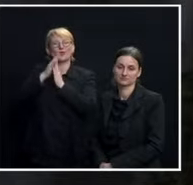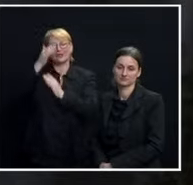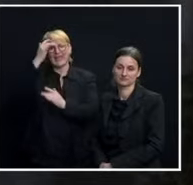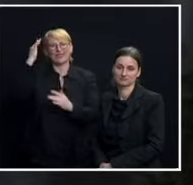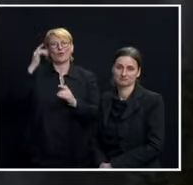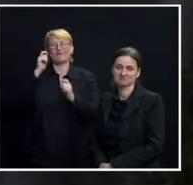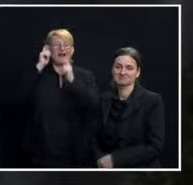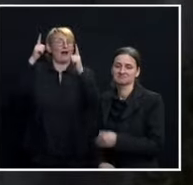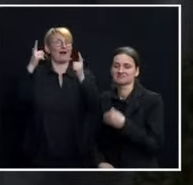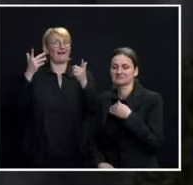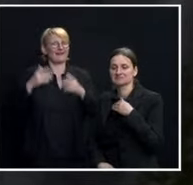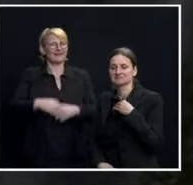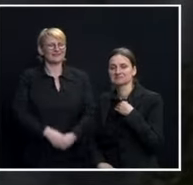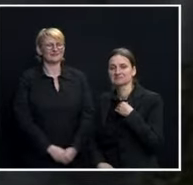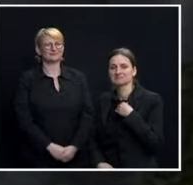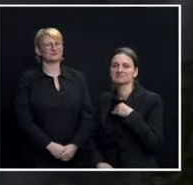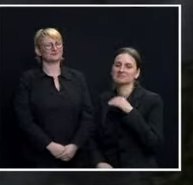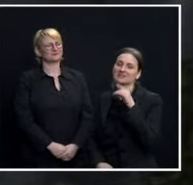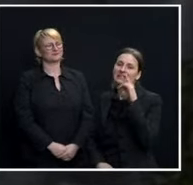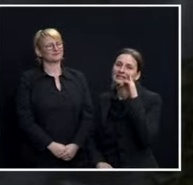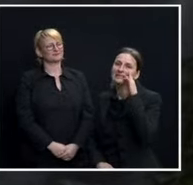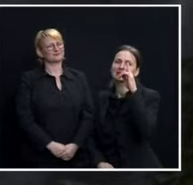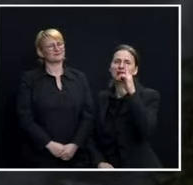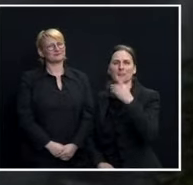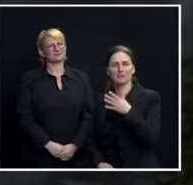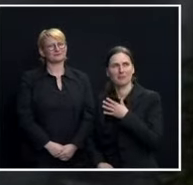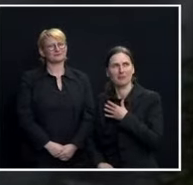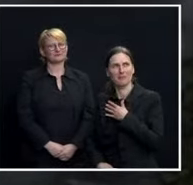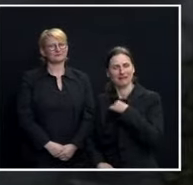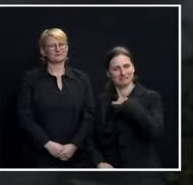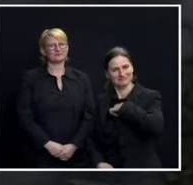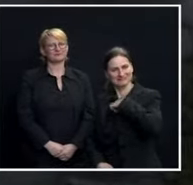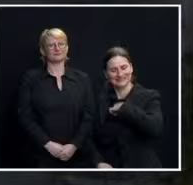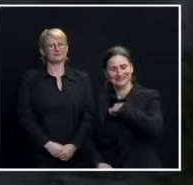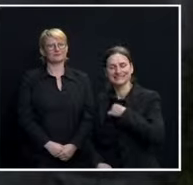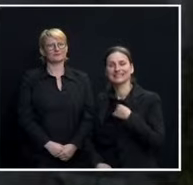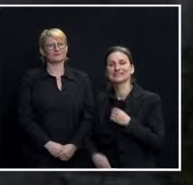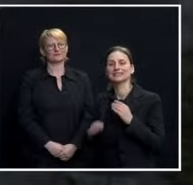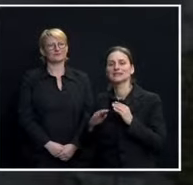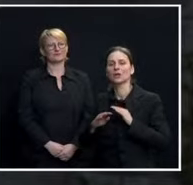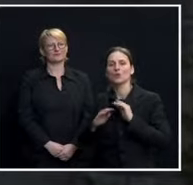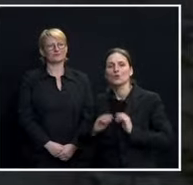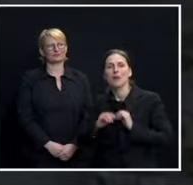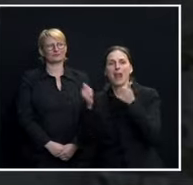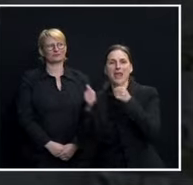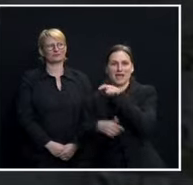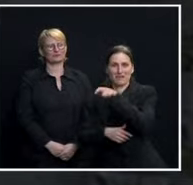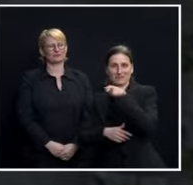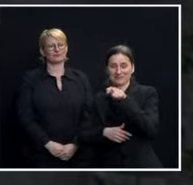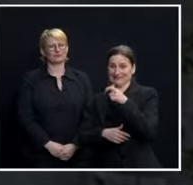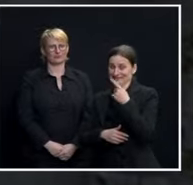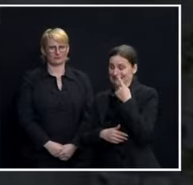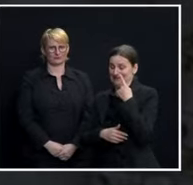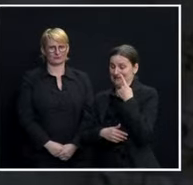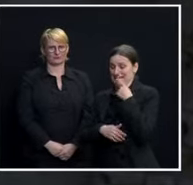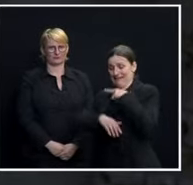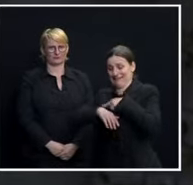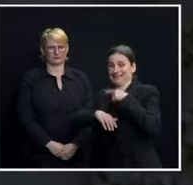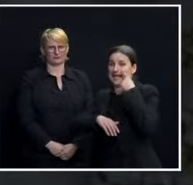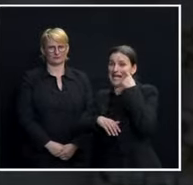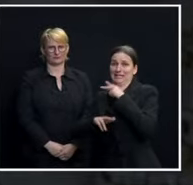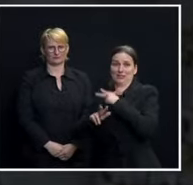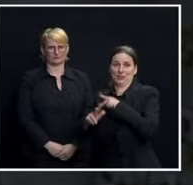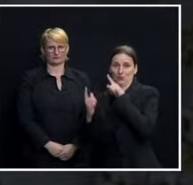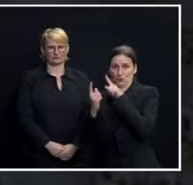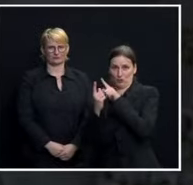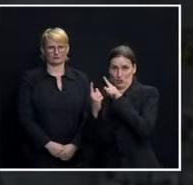Ich glaube, mein großer Antrieb waren eigentlich die ersten Gespräche, die ich mit Überlebenden, mit Zeitzeuginnen und Zeitzeugen geführt habe. Erstmal habe ich